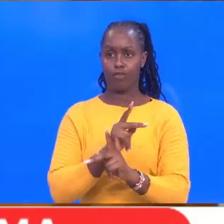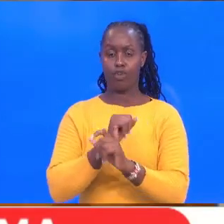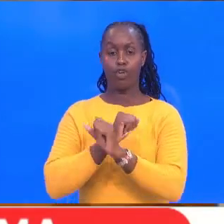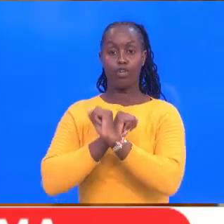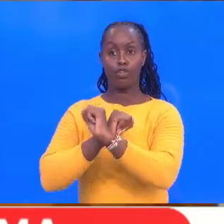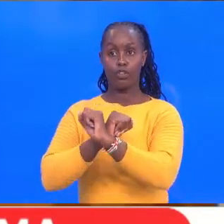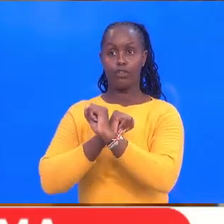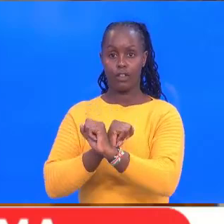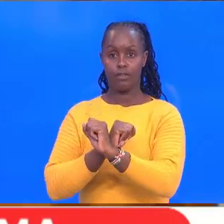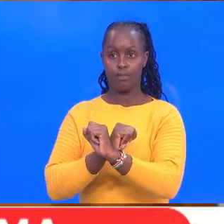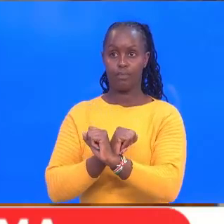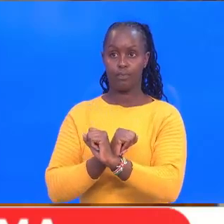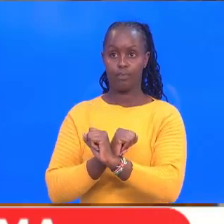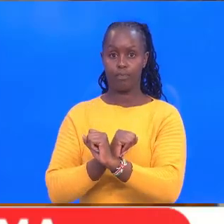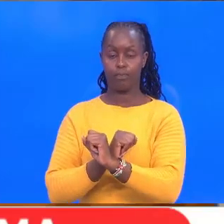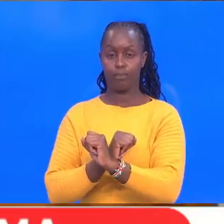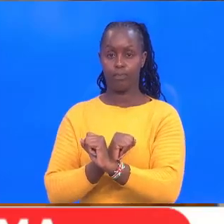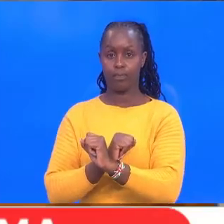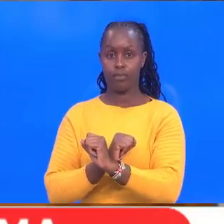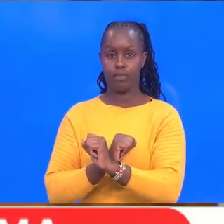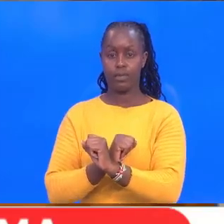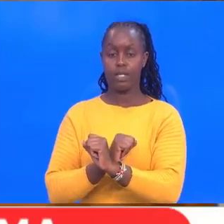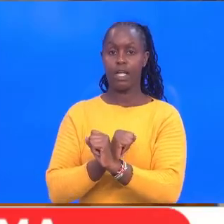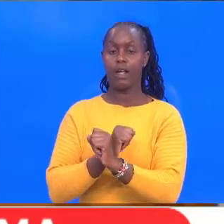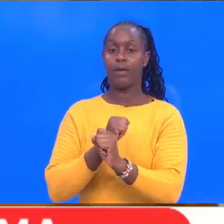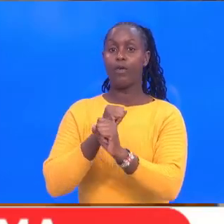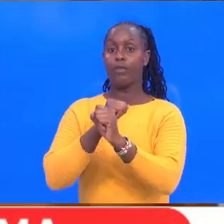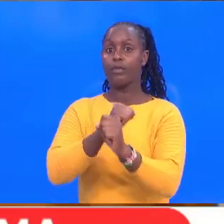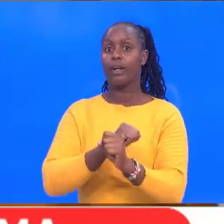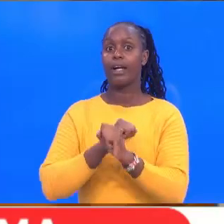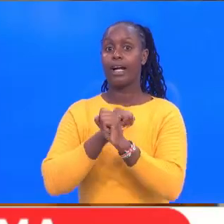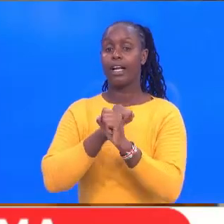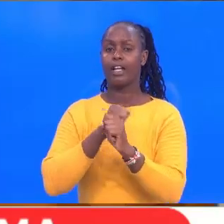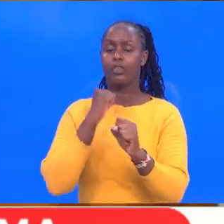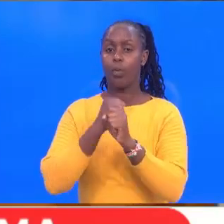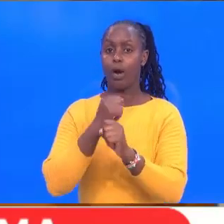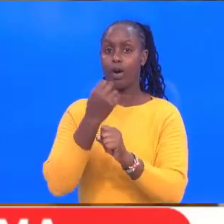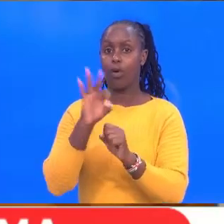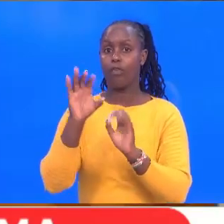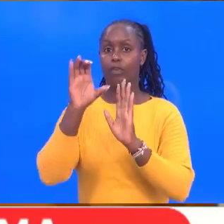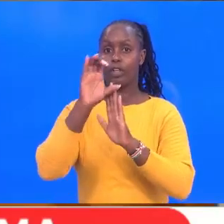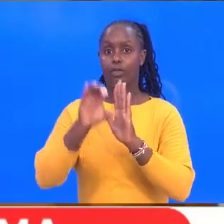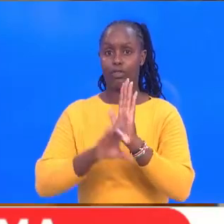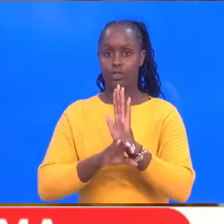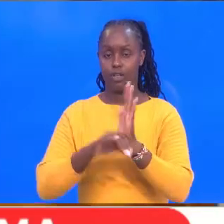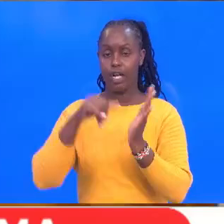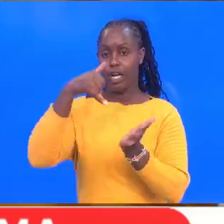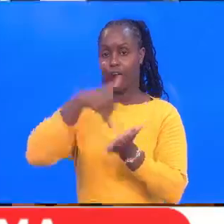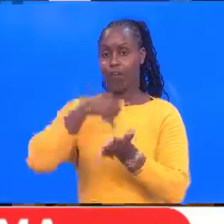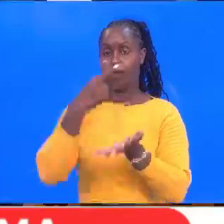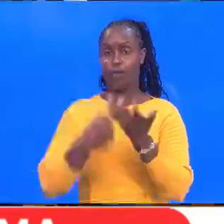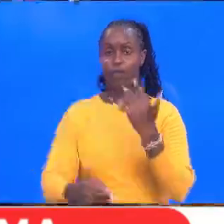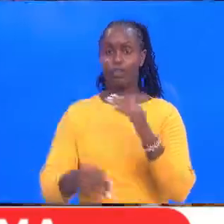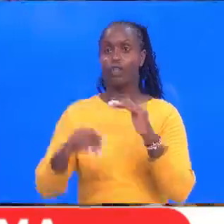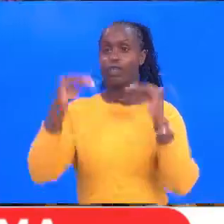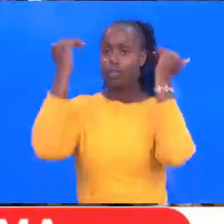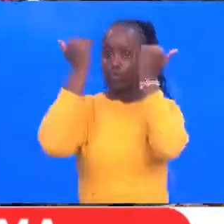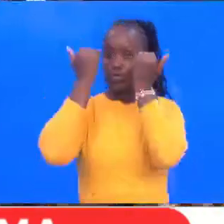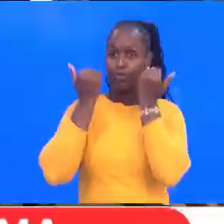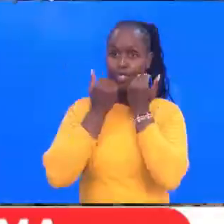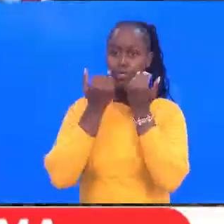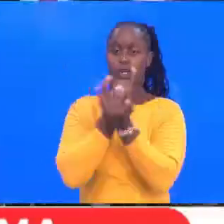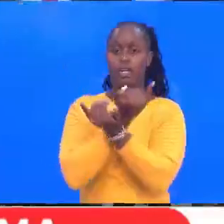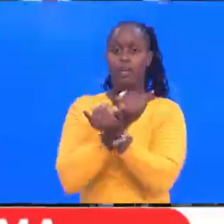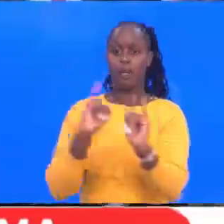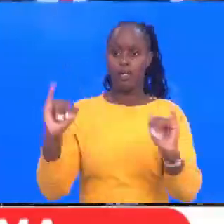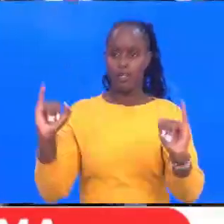the hand-won gains of our constitution, including that of judicial independence. Wakati hayo ya